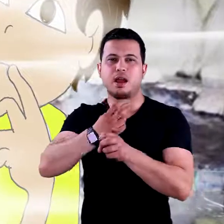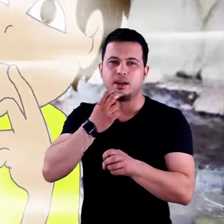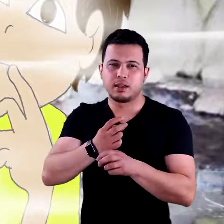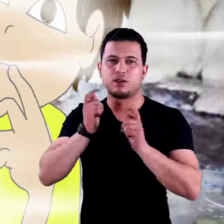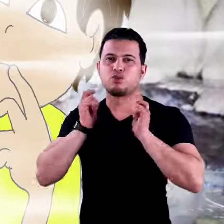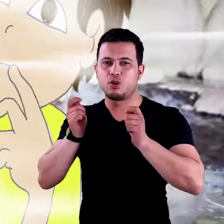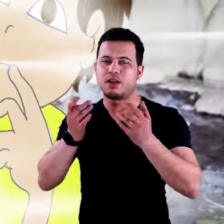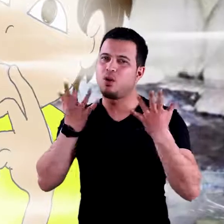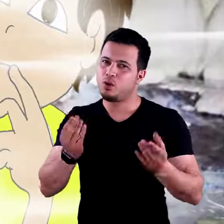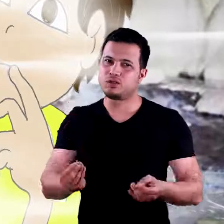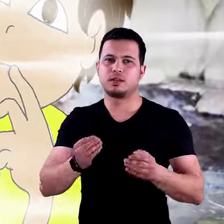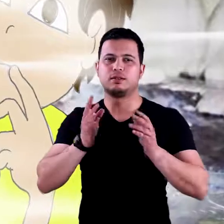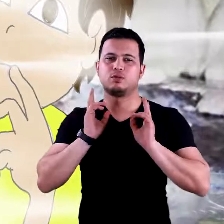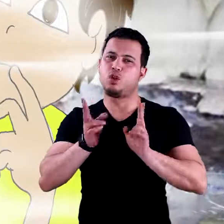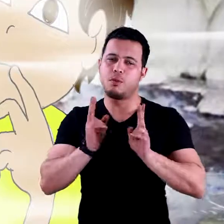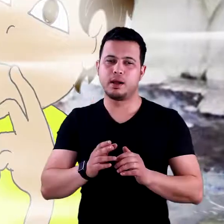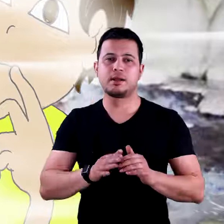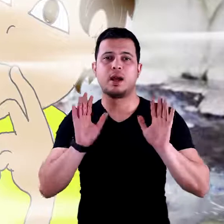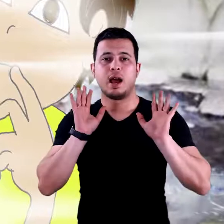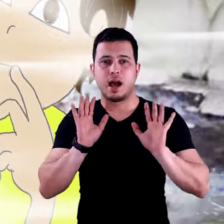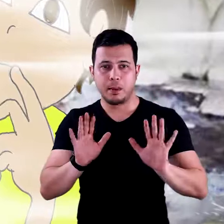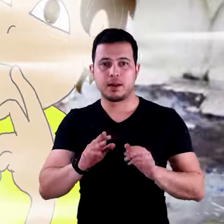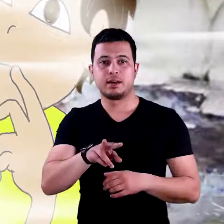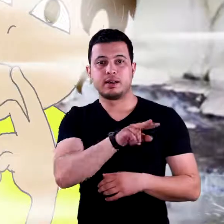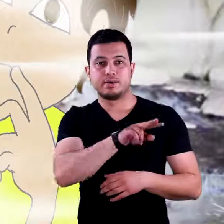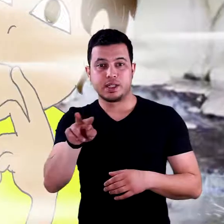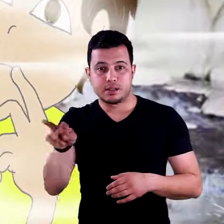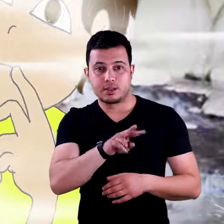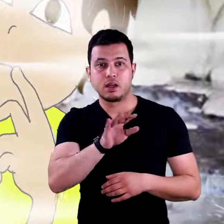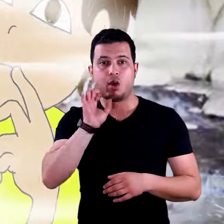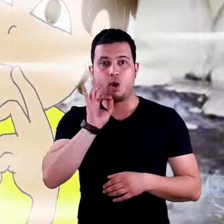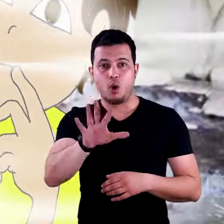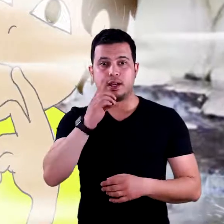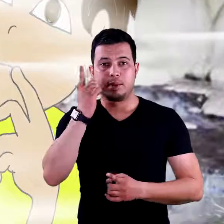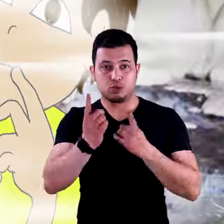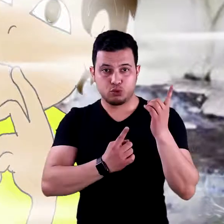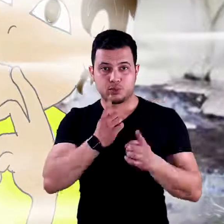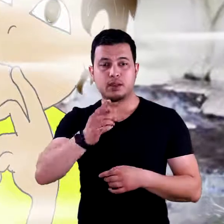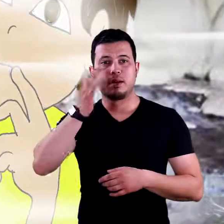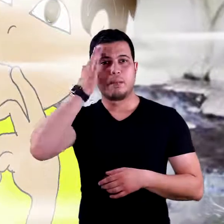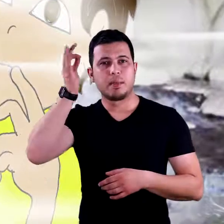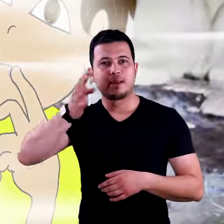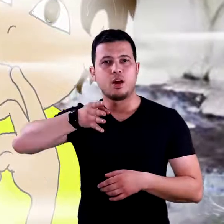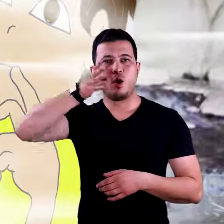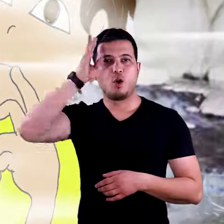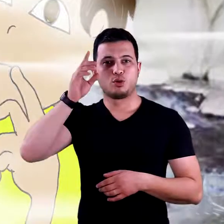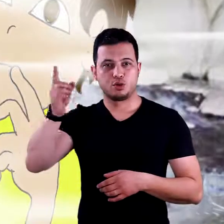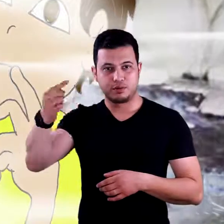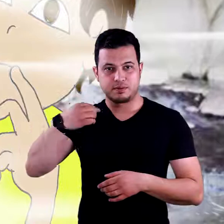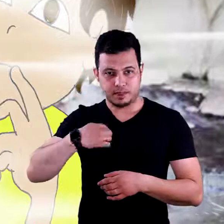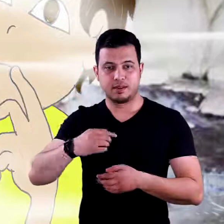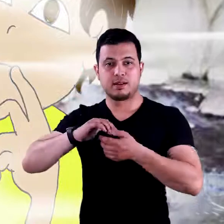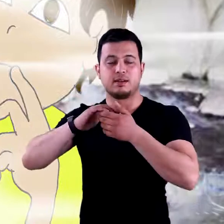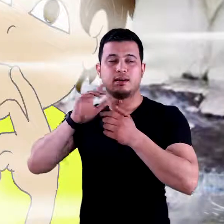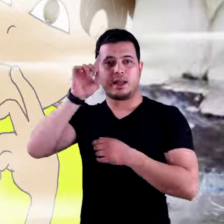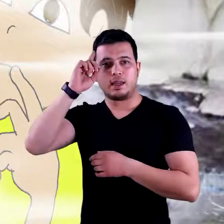tehlikeleri göze alarak gelmişlerdi. Ancak ikisi de öyle bir durumda Bilge Horoz'un kendilerini yalnız